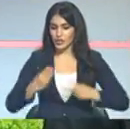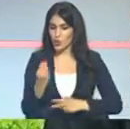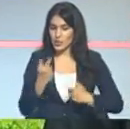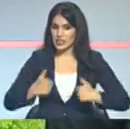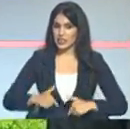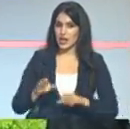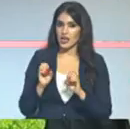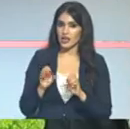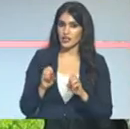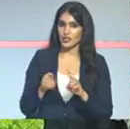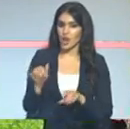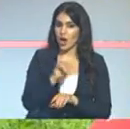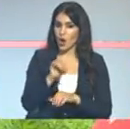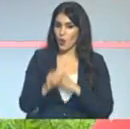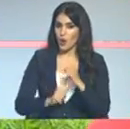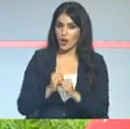الان